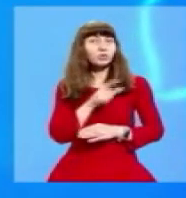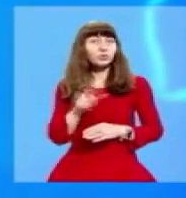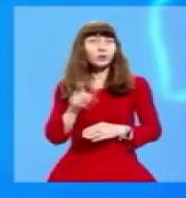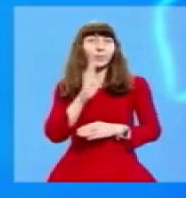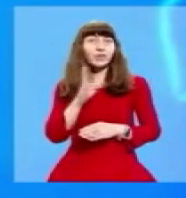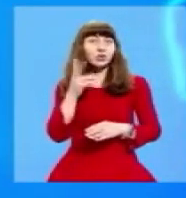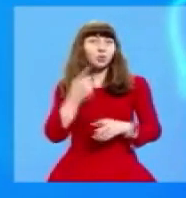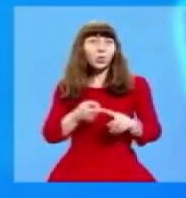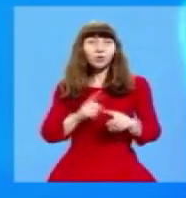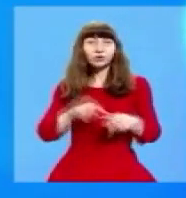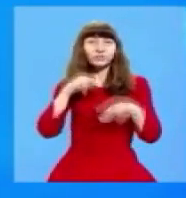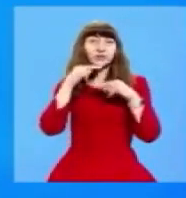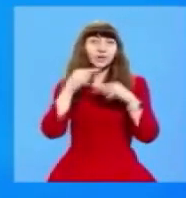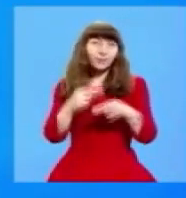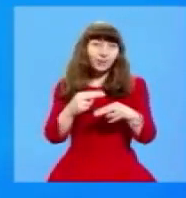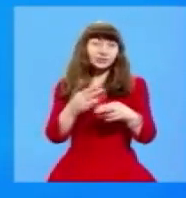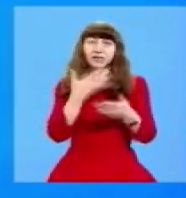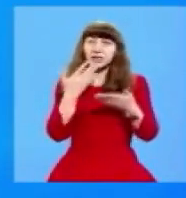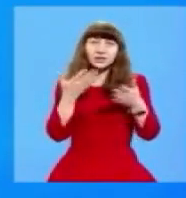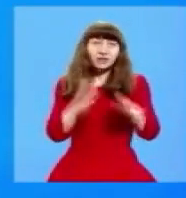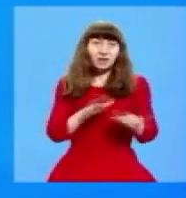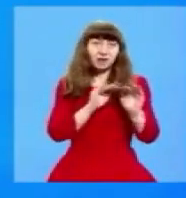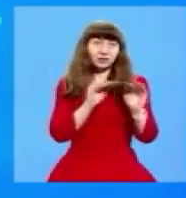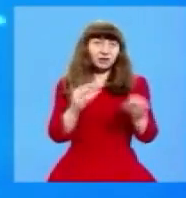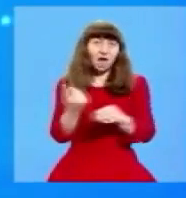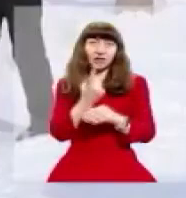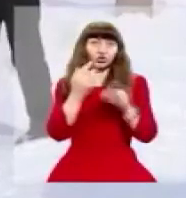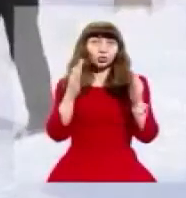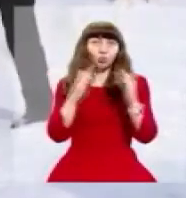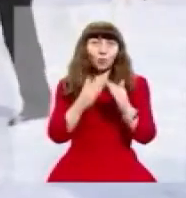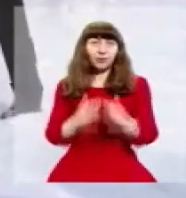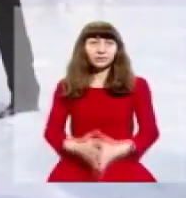граждан быть предельно осторожными и не оставлять детей одних дома.